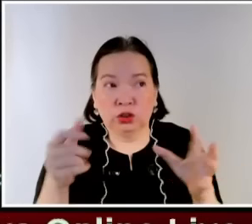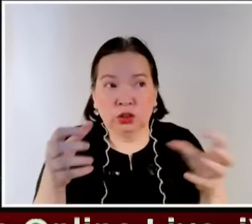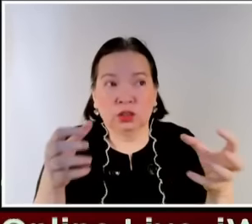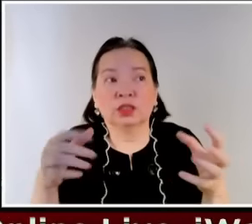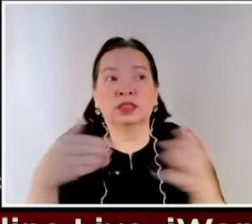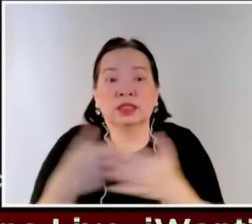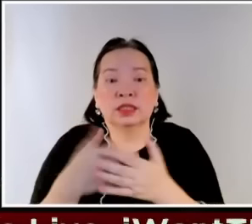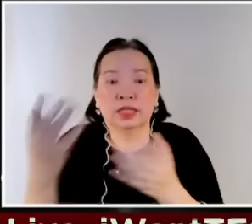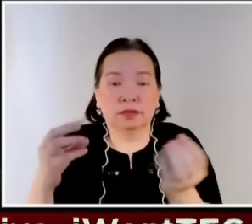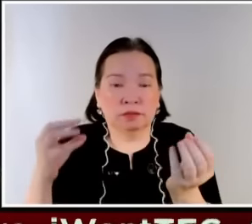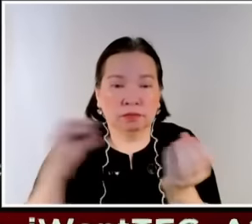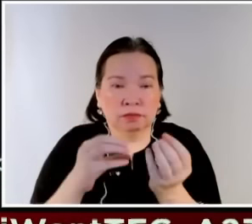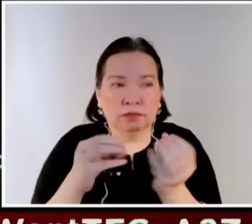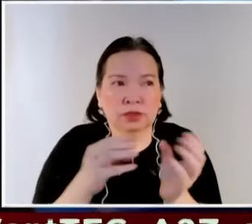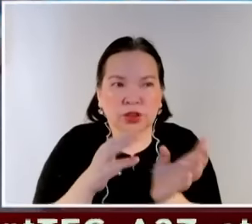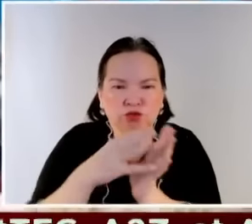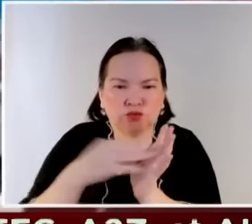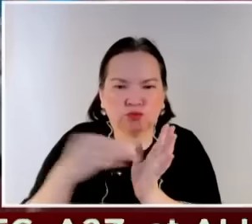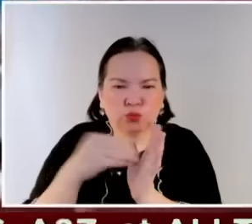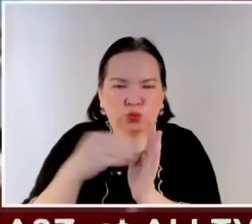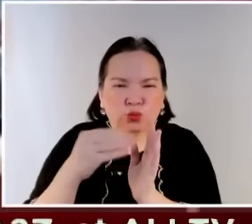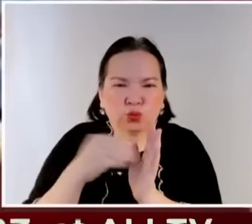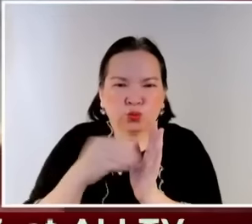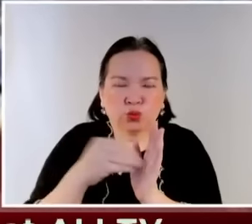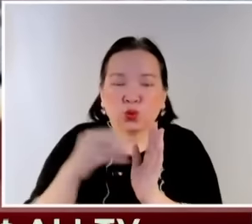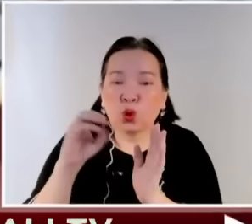unang bahagi ng pagsipsip sa langis.